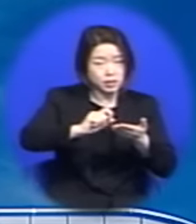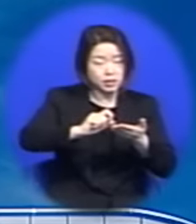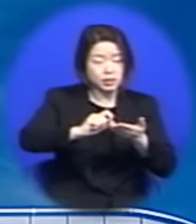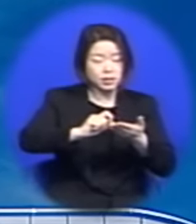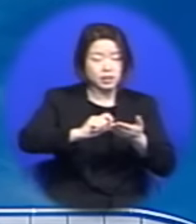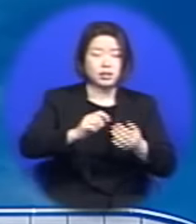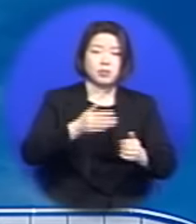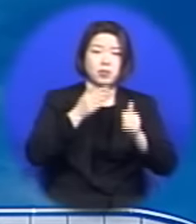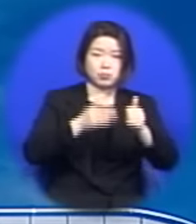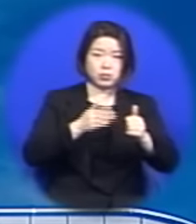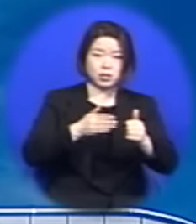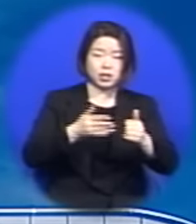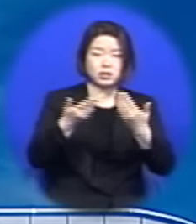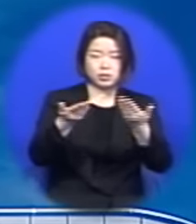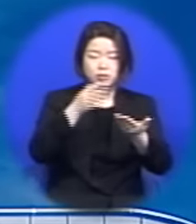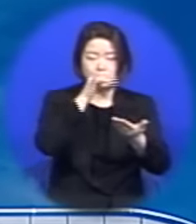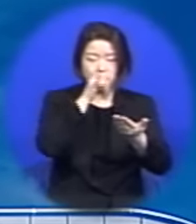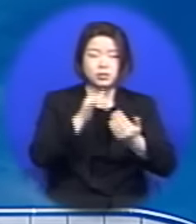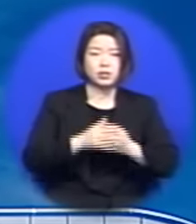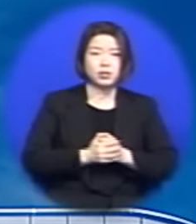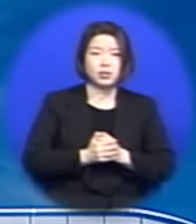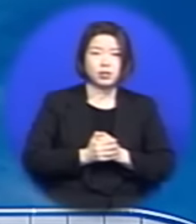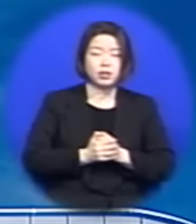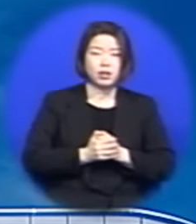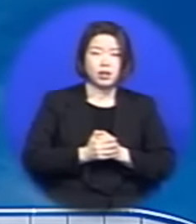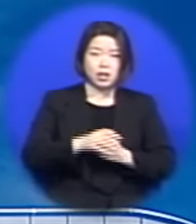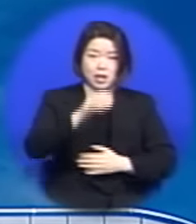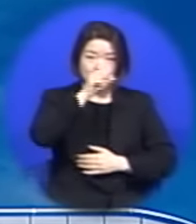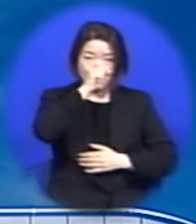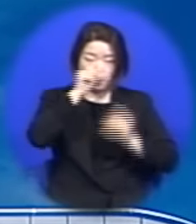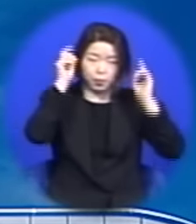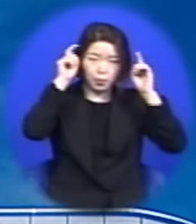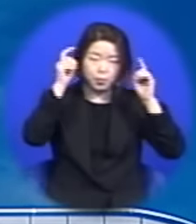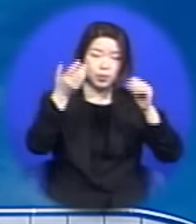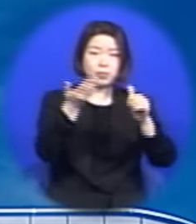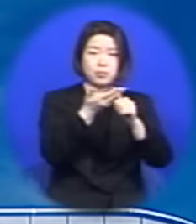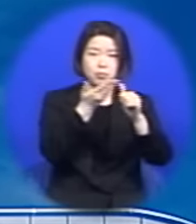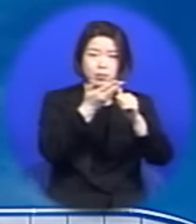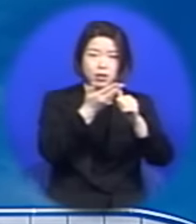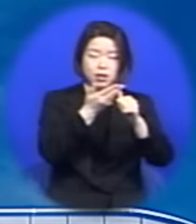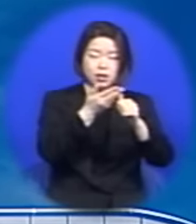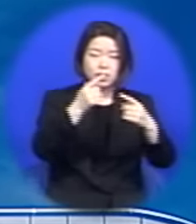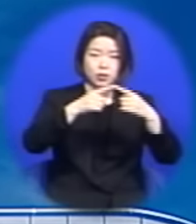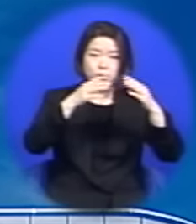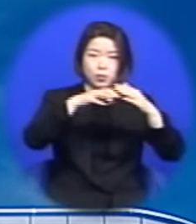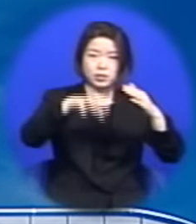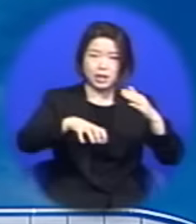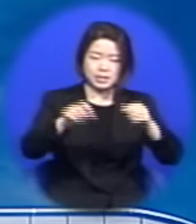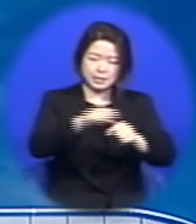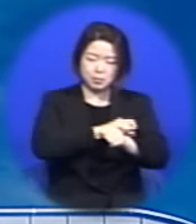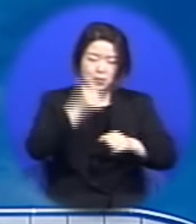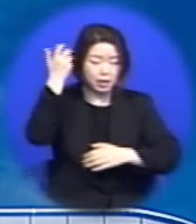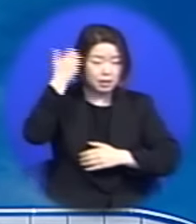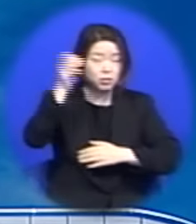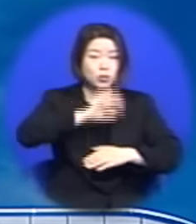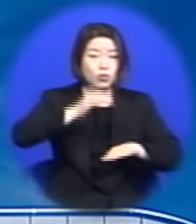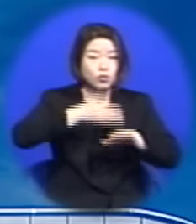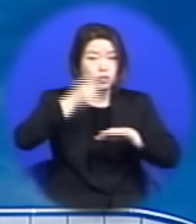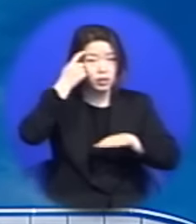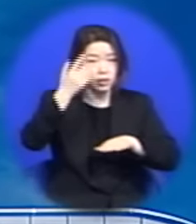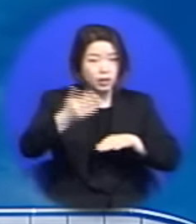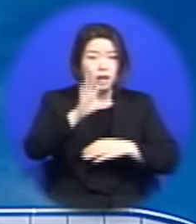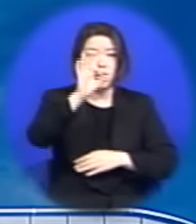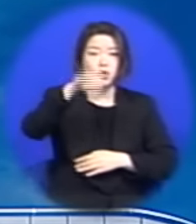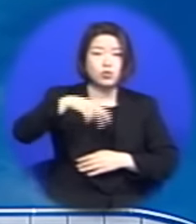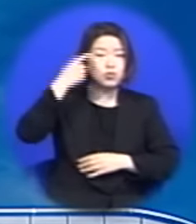드리는 겁니다 아유 선한 목자교회 사는 특별한 무슨 영성훈련 프로그램인가 봐 위성 목사나 할